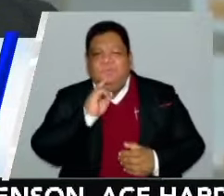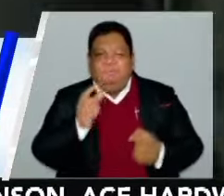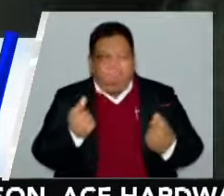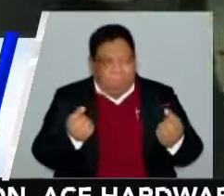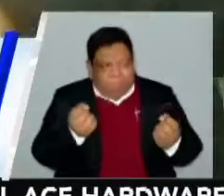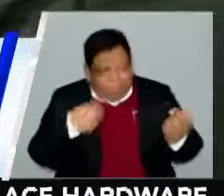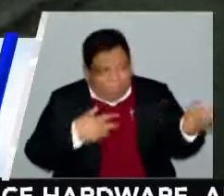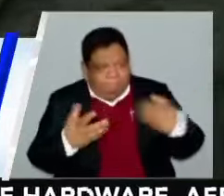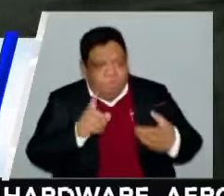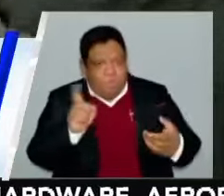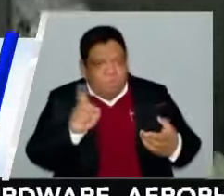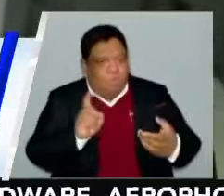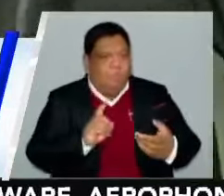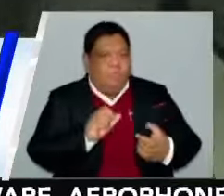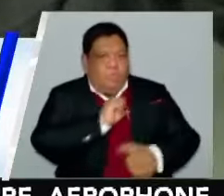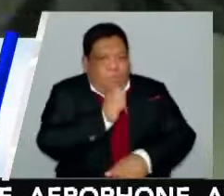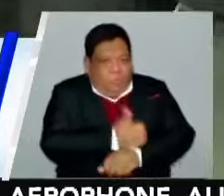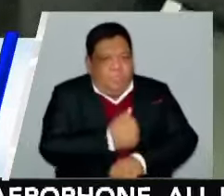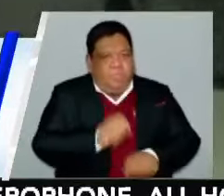authority.